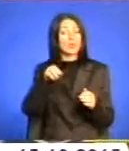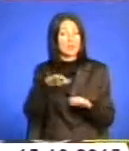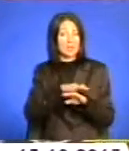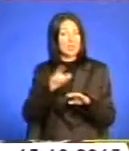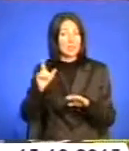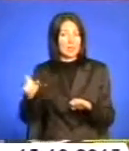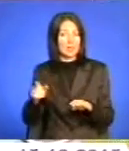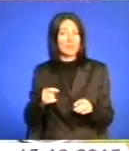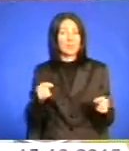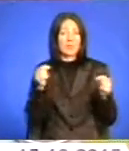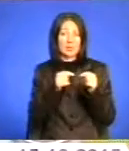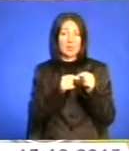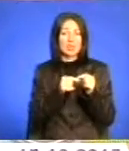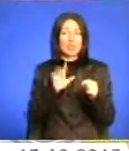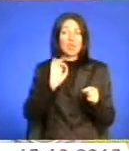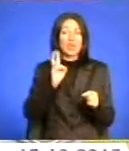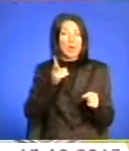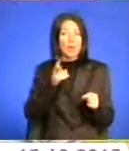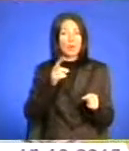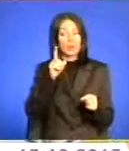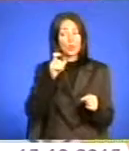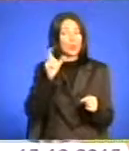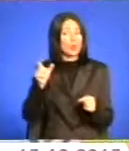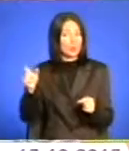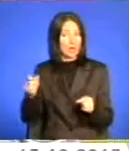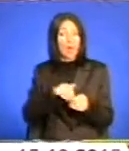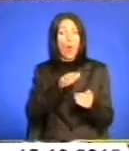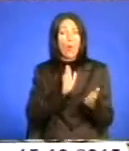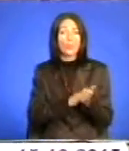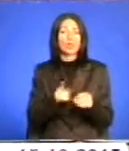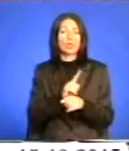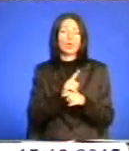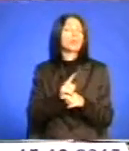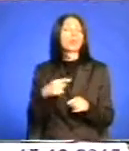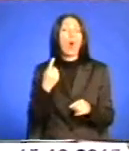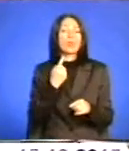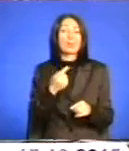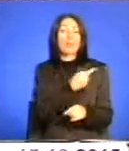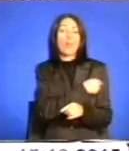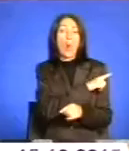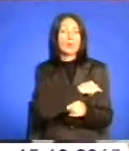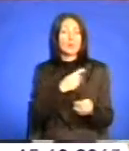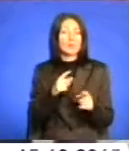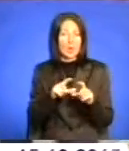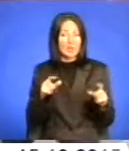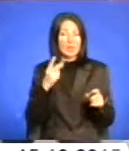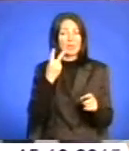залози приблизно у 300 пацієнтів. На обліку у Тернопільському обласному клінічному онкологічному диспансері